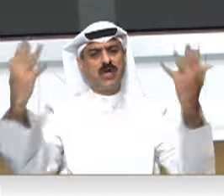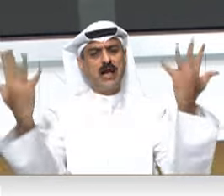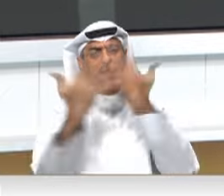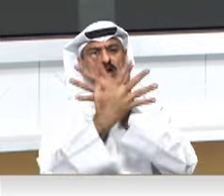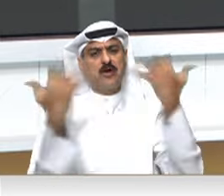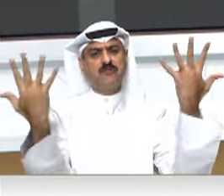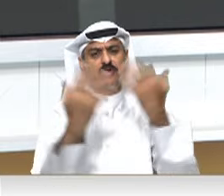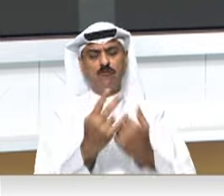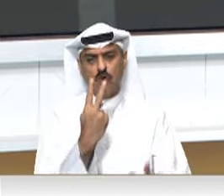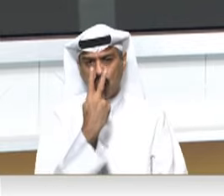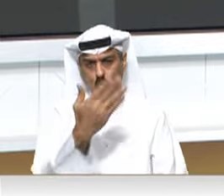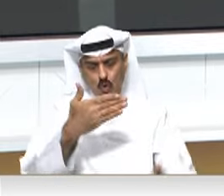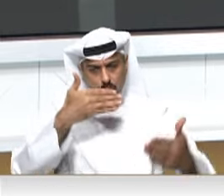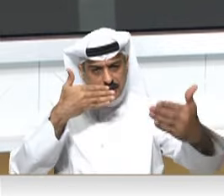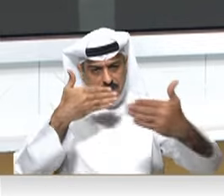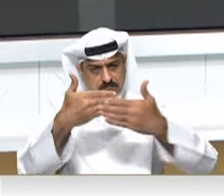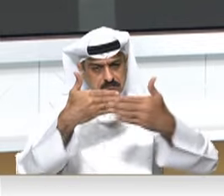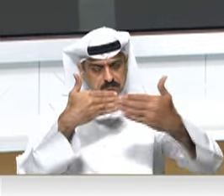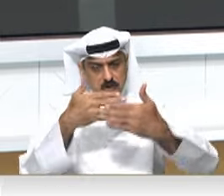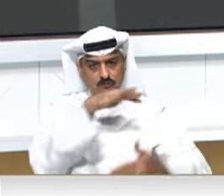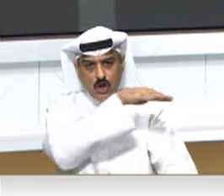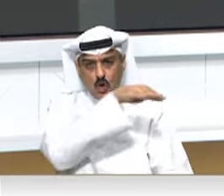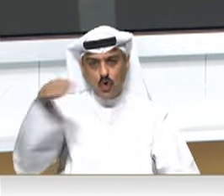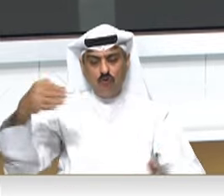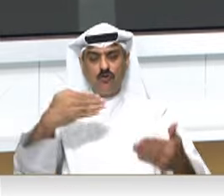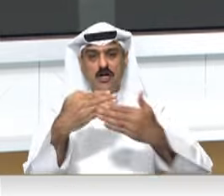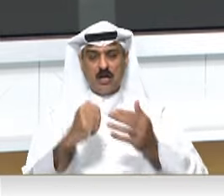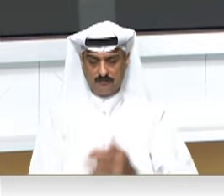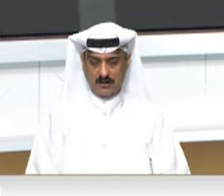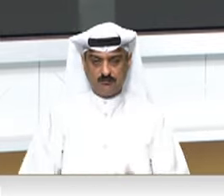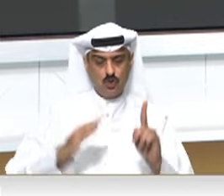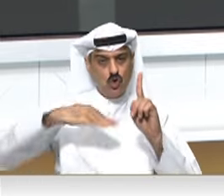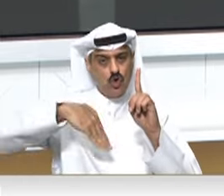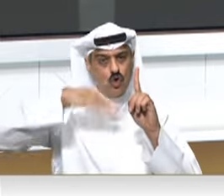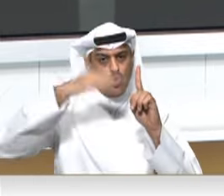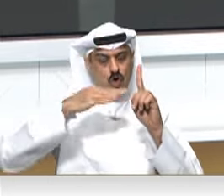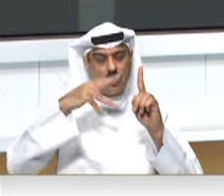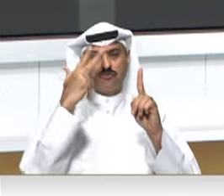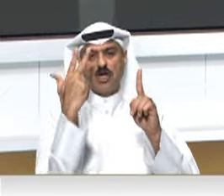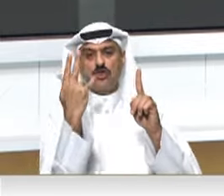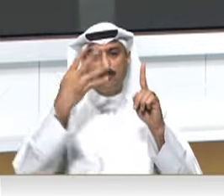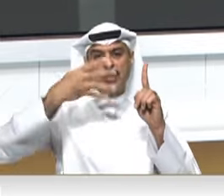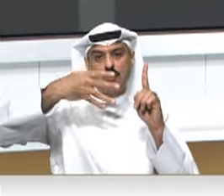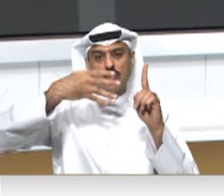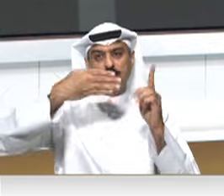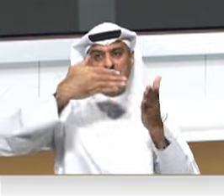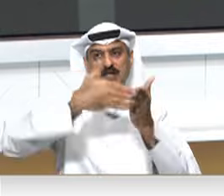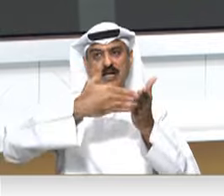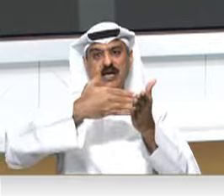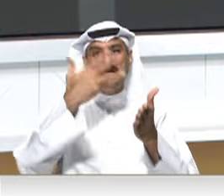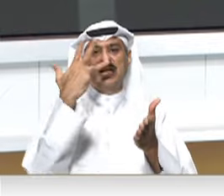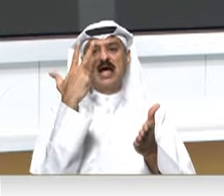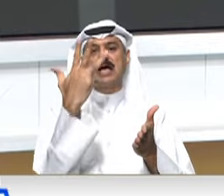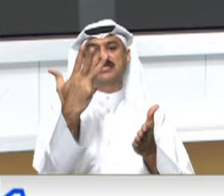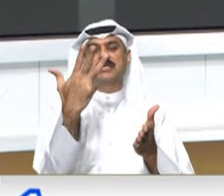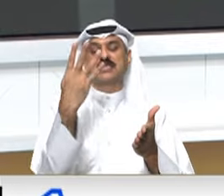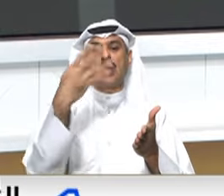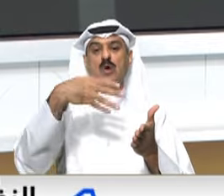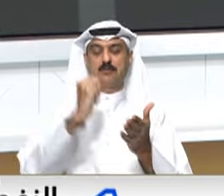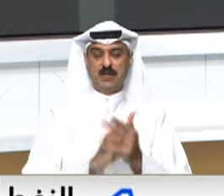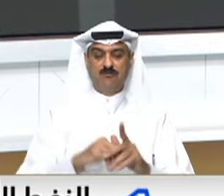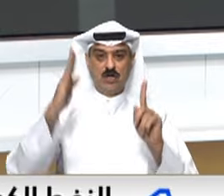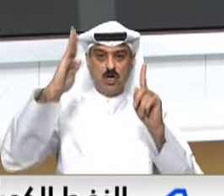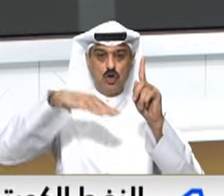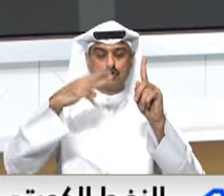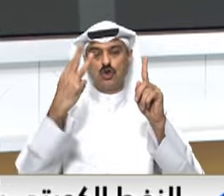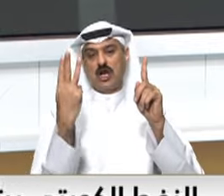معها الرؤيه الافقيه على بعض المناطق درجات الحراره العظمى تتراوح من 48 الى 49 درجه مئويه والصغرى